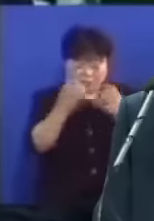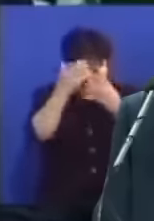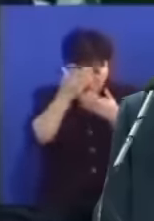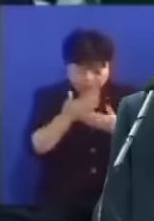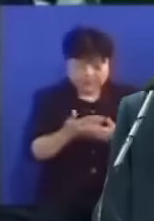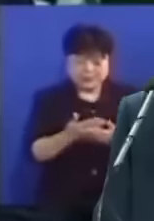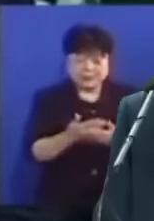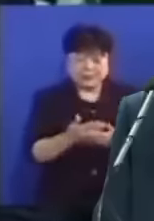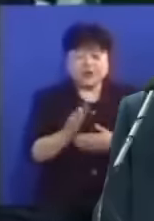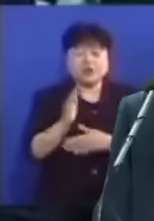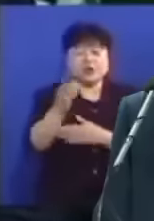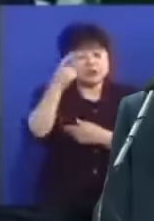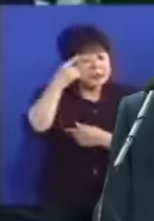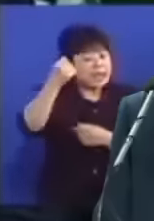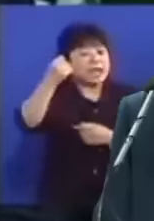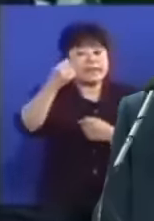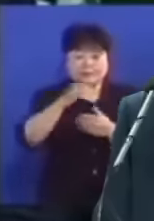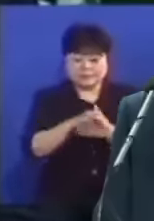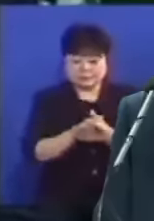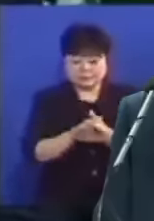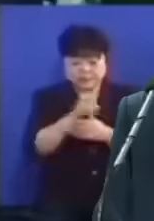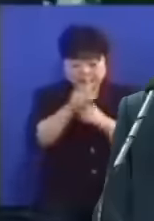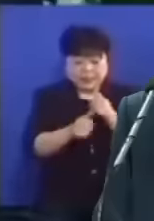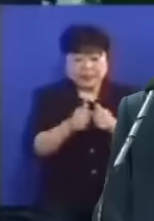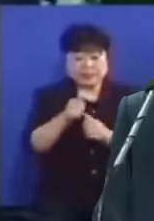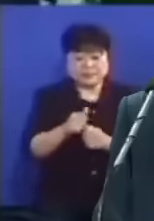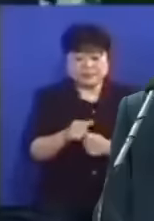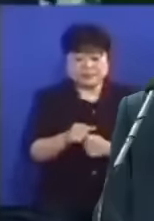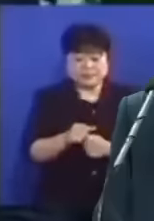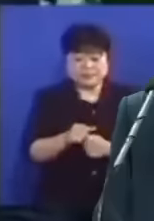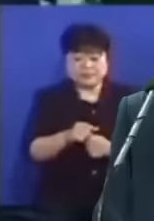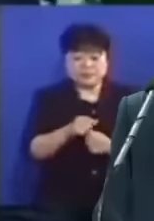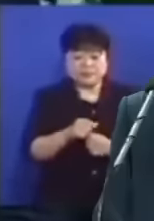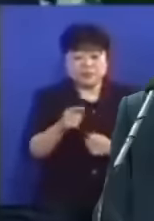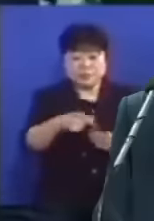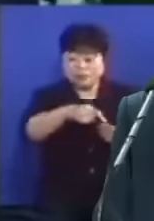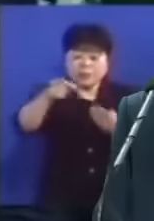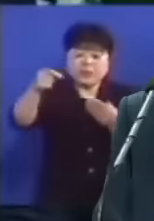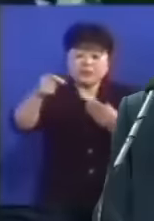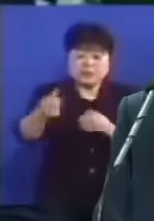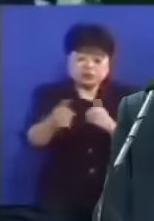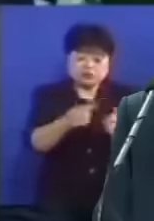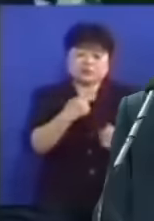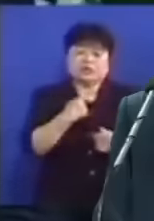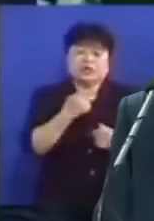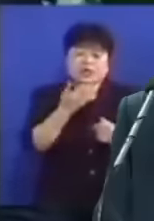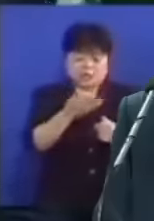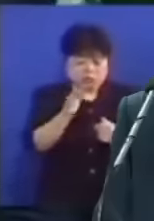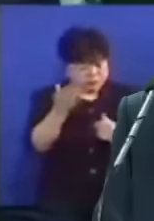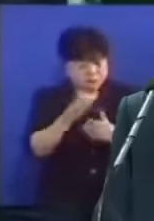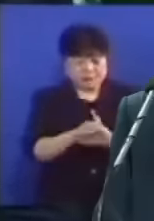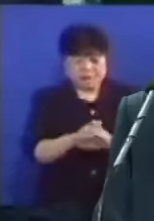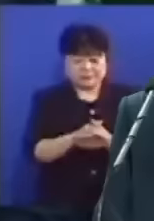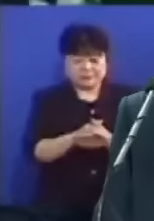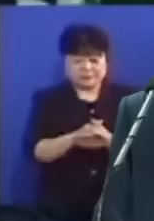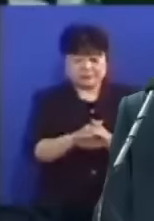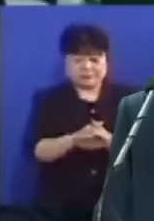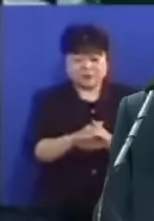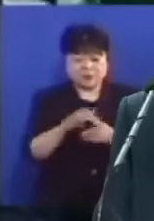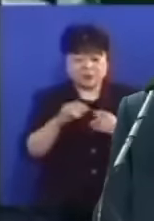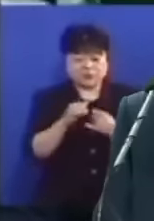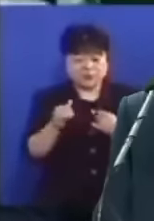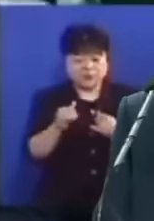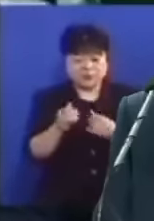고통받는 것을 큰 영광으로 생각해라. 하나님이 선택해서 네가 죽음의 고통을 당하게 되었다. 보통